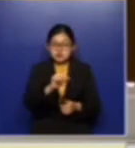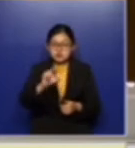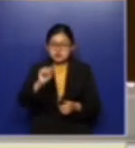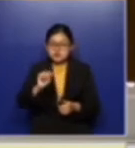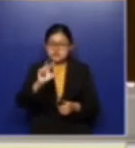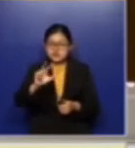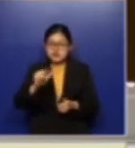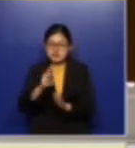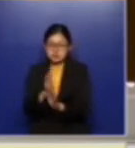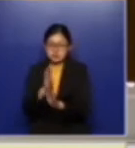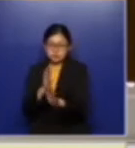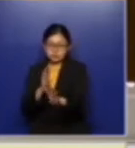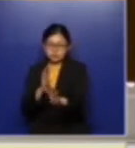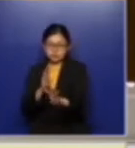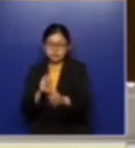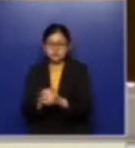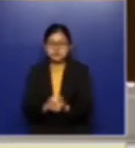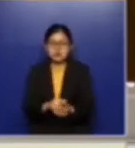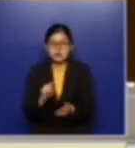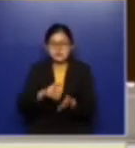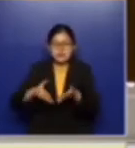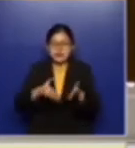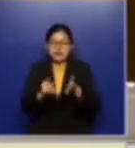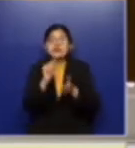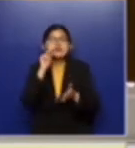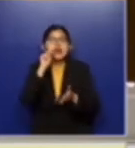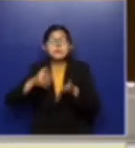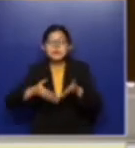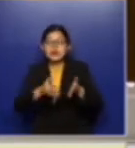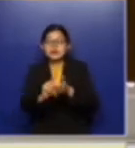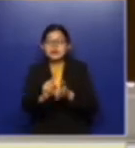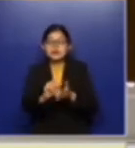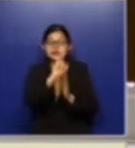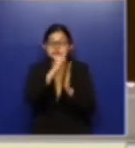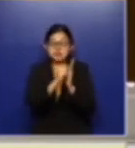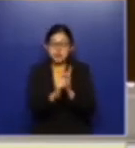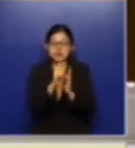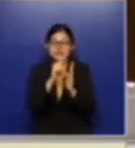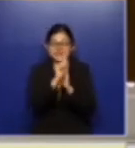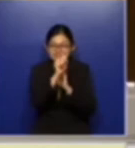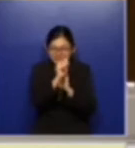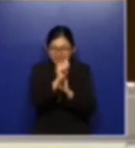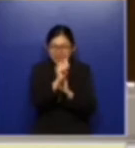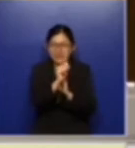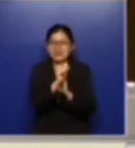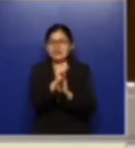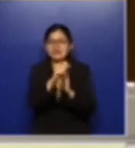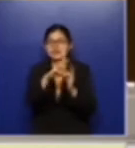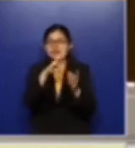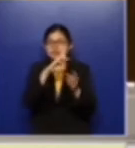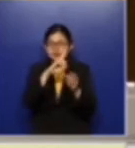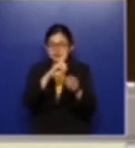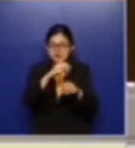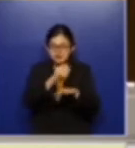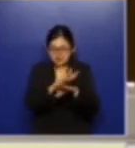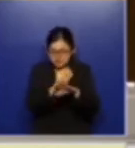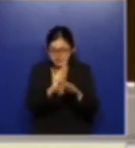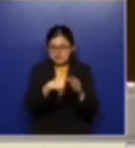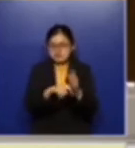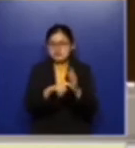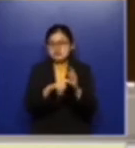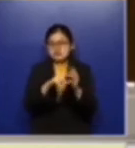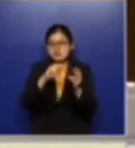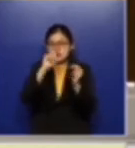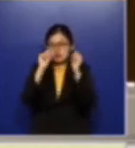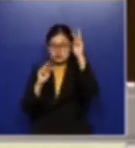รวมกันมาผ่านไหนบ้างครับผ่านจังหวัดตากกำแพงเพชรนครสวรรค์มาสู่เ